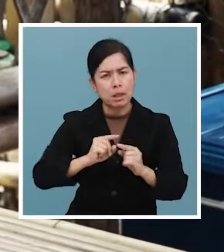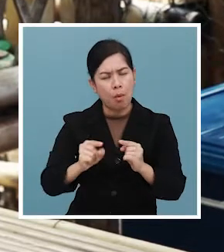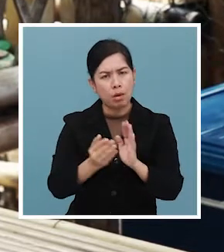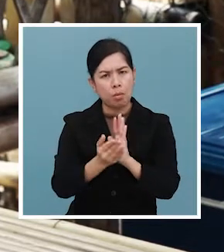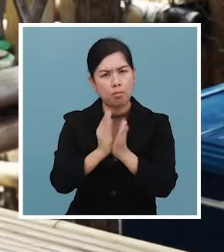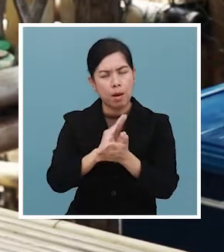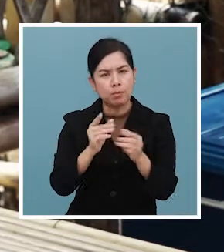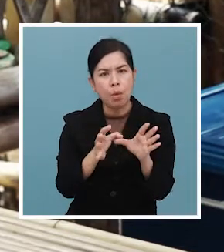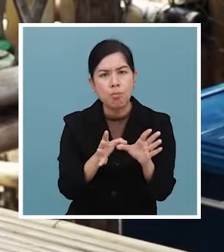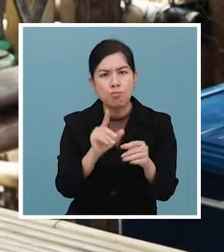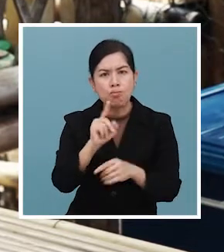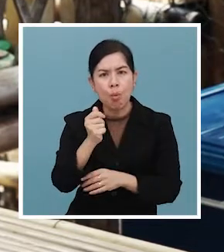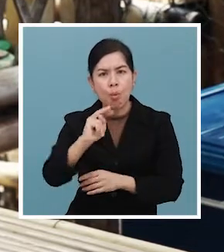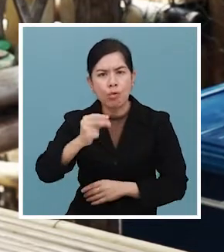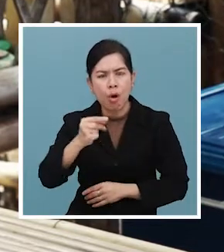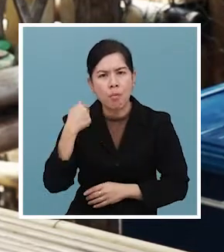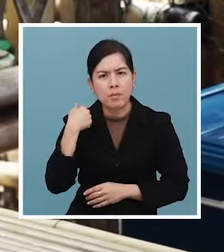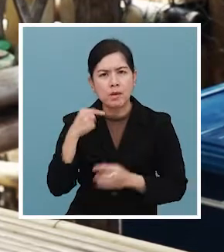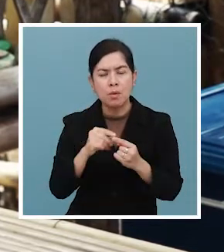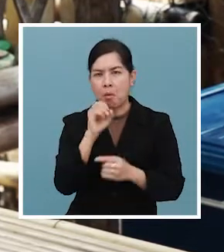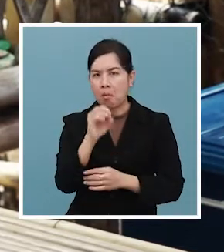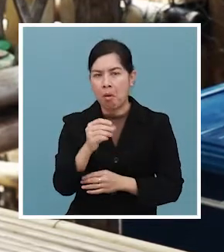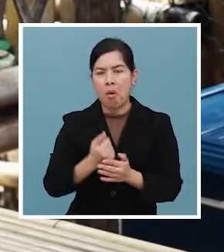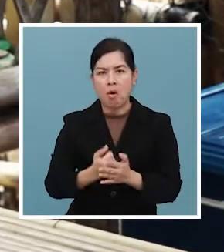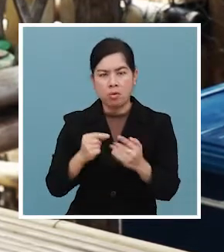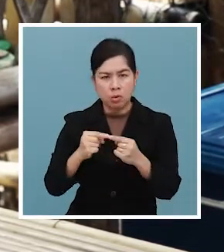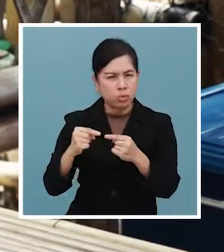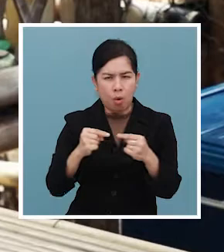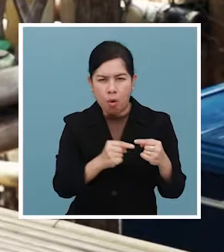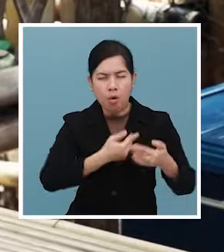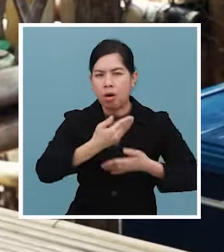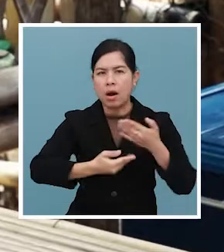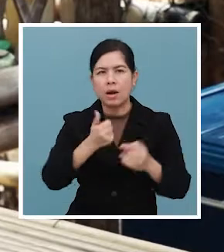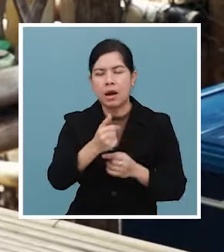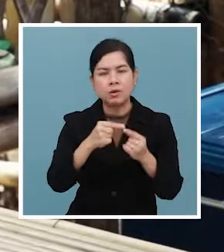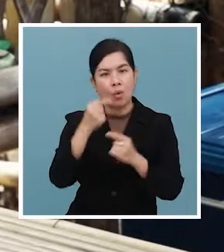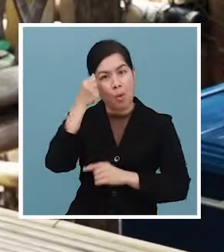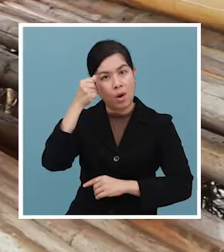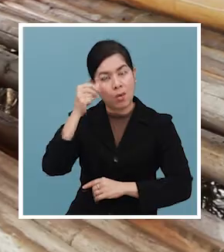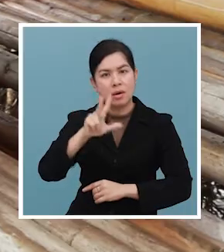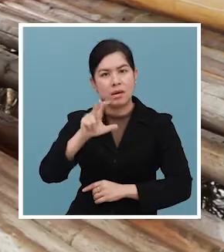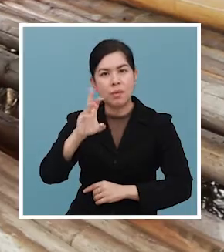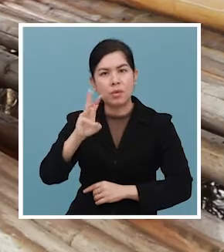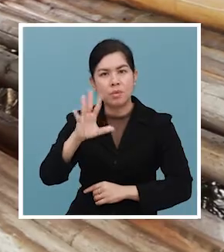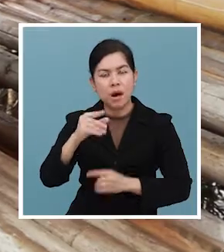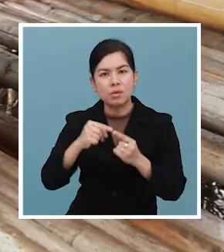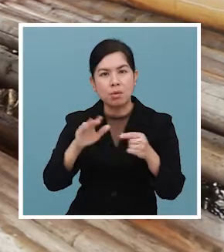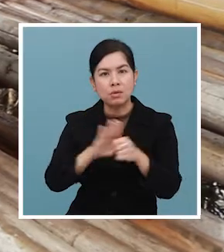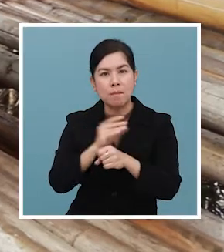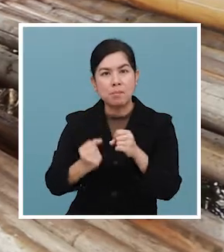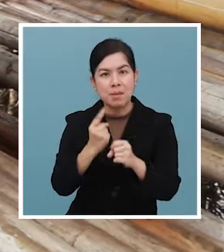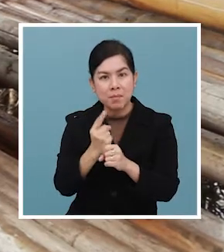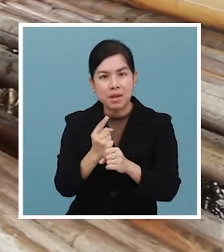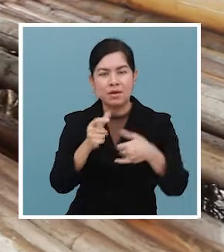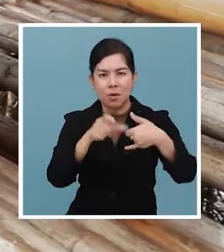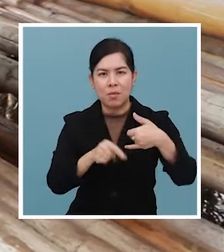ปูดองและเขากล้าพูดได้เลยว่าฟูร้อนที่ดีไม่มีวันขาดตลาดเลยแม้แต่วันเดียวใน 365วันนี่อยู่ตรงนี้เอง